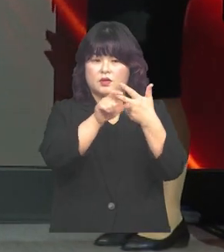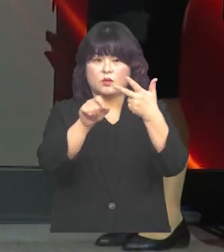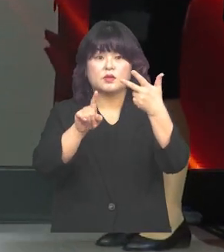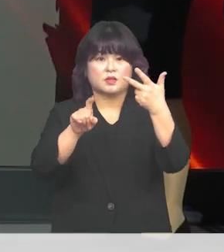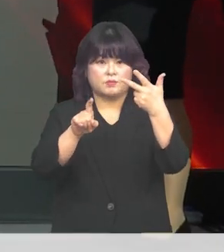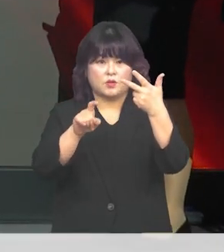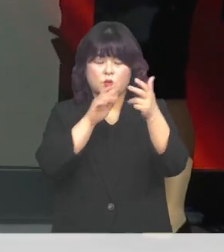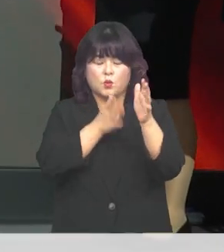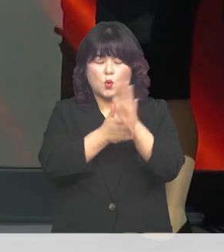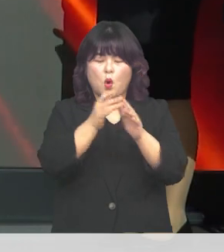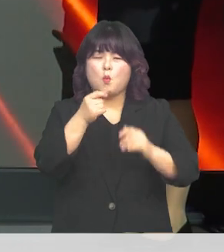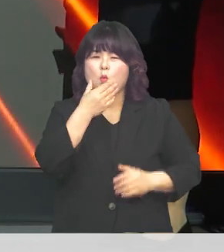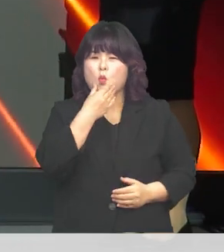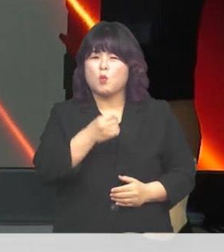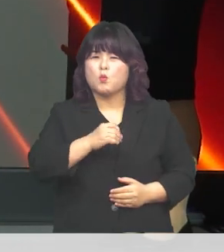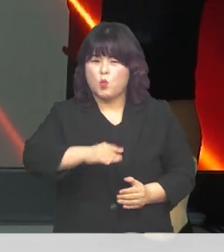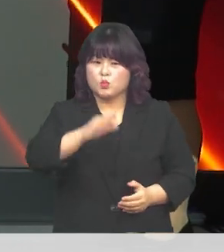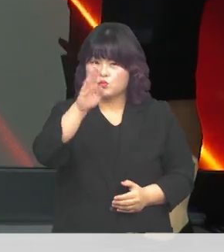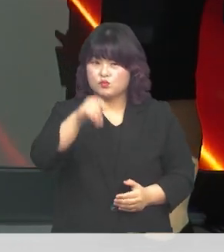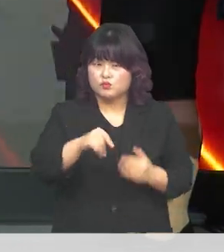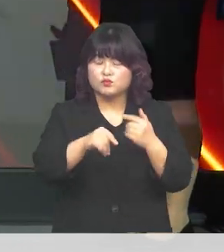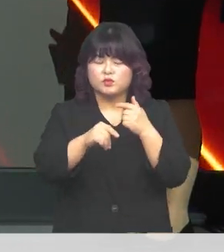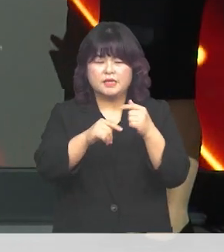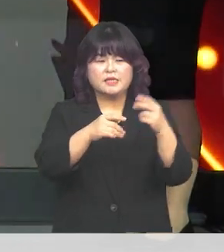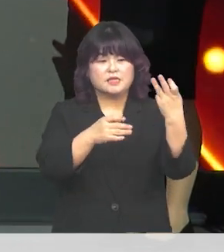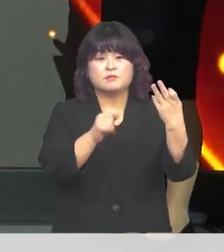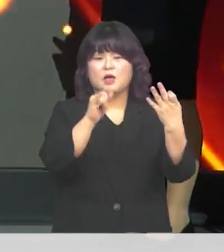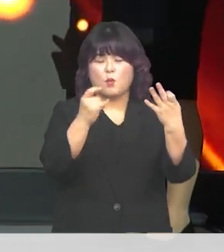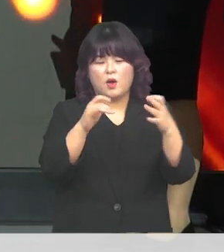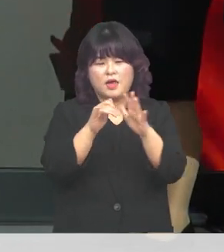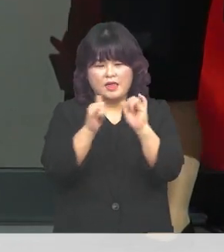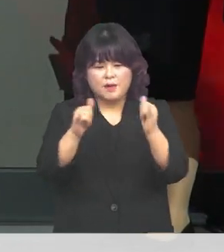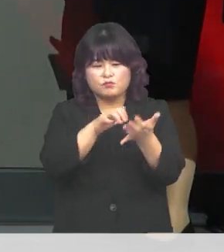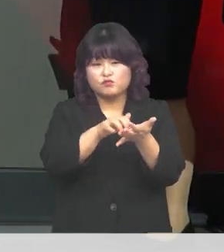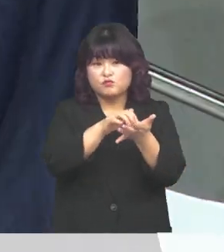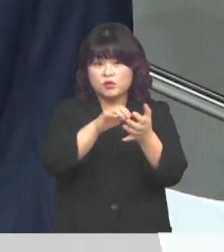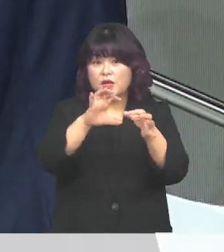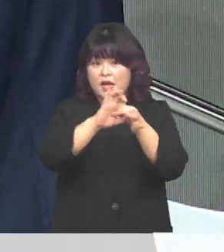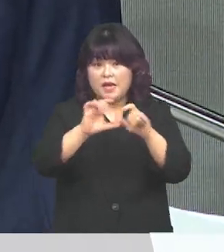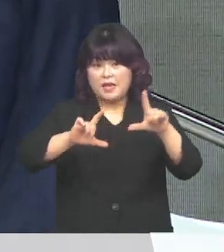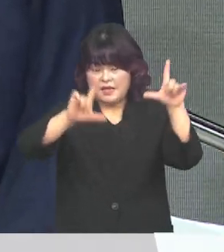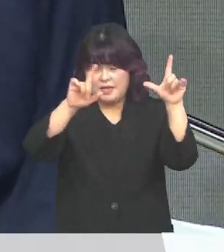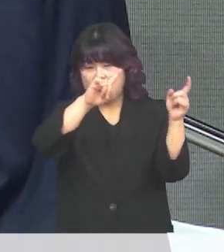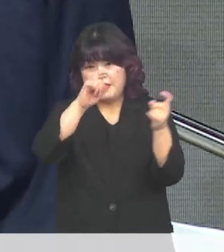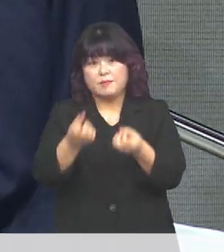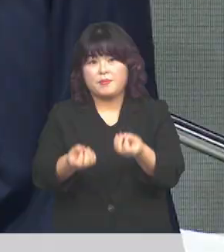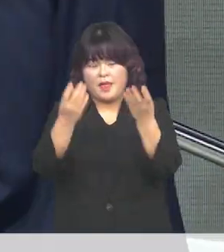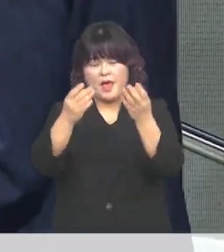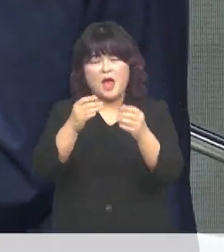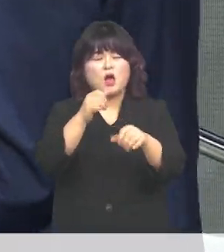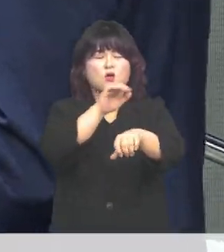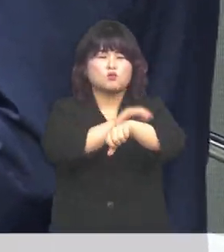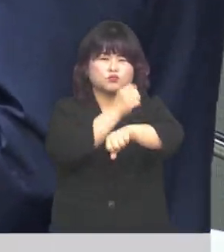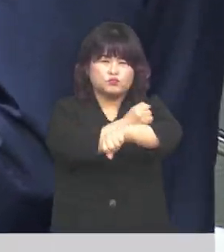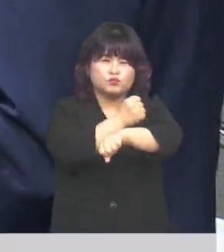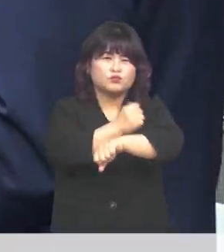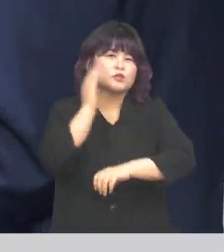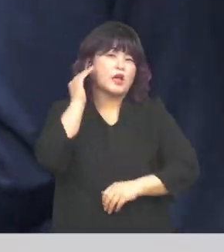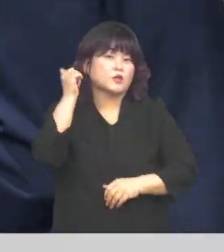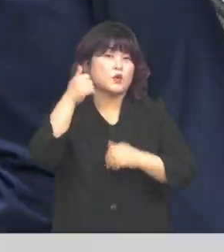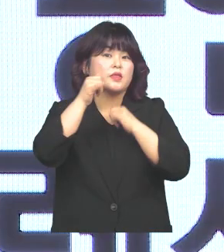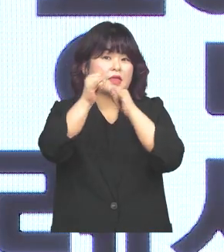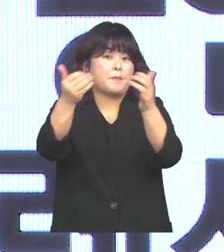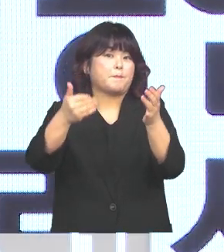용인특례시는 지난 11일 보건복지부가 주최하는 제14회 인구의 날 기념식에서 인구정책 유공부문 대통령상을